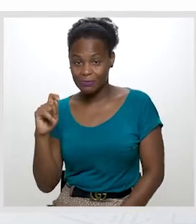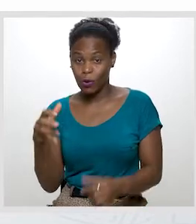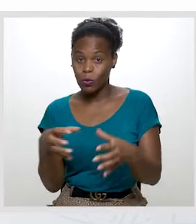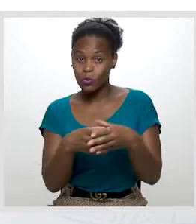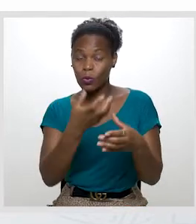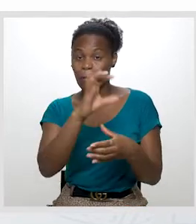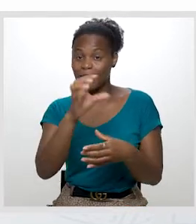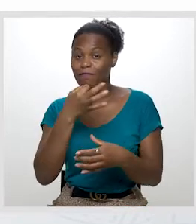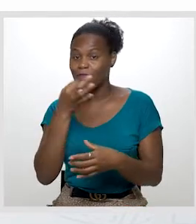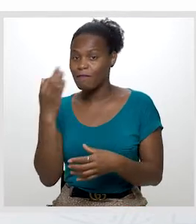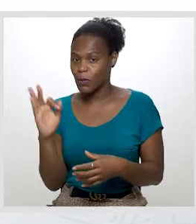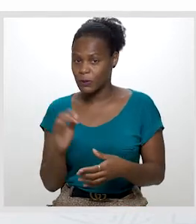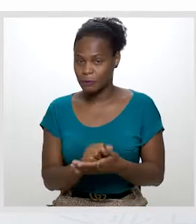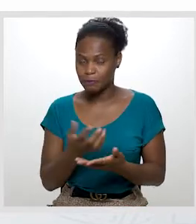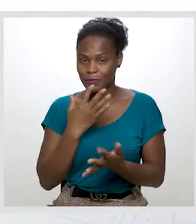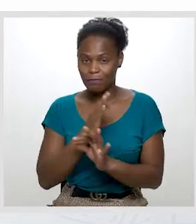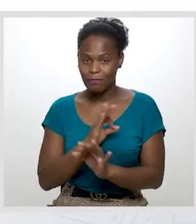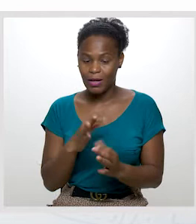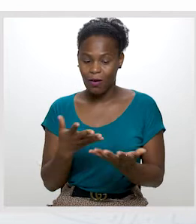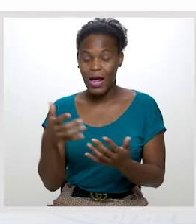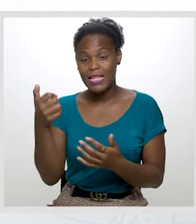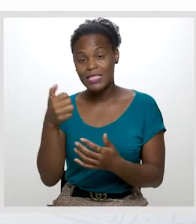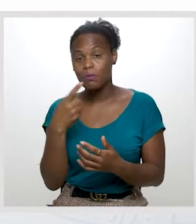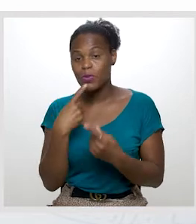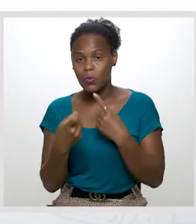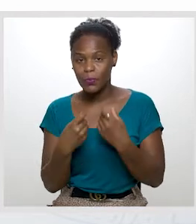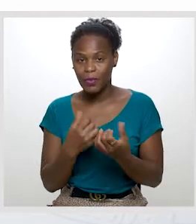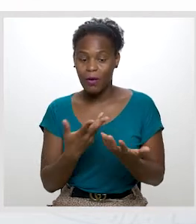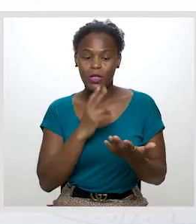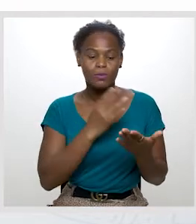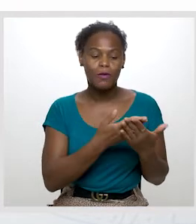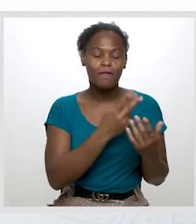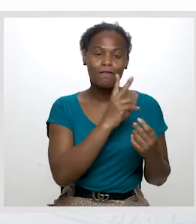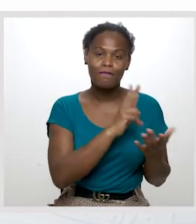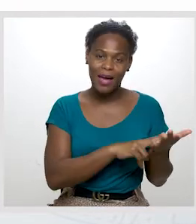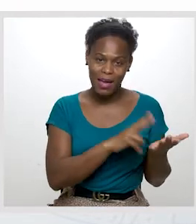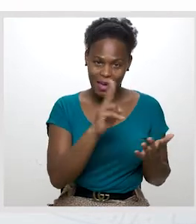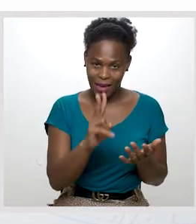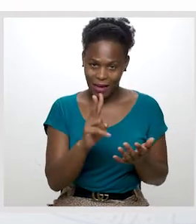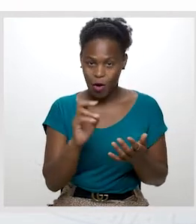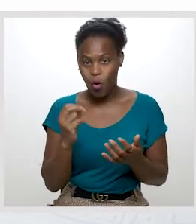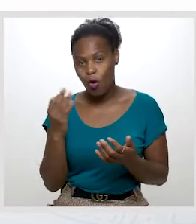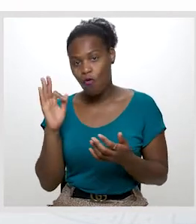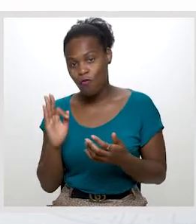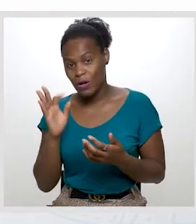français. Génial. On passe à la prochaine question. Réponds vrai ou